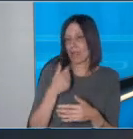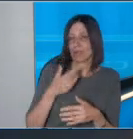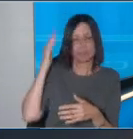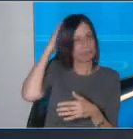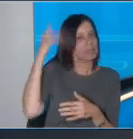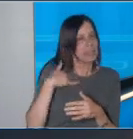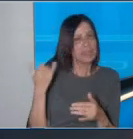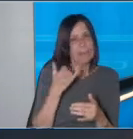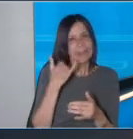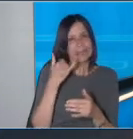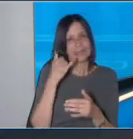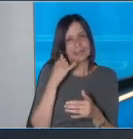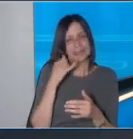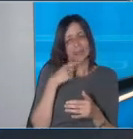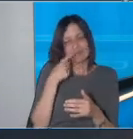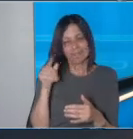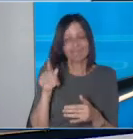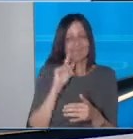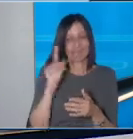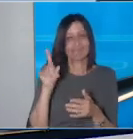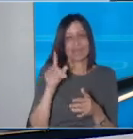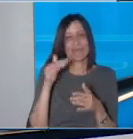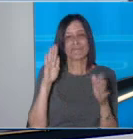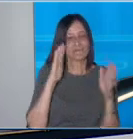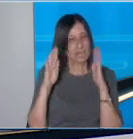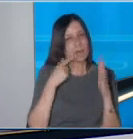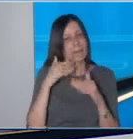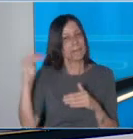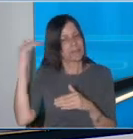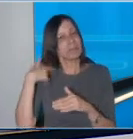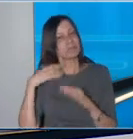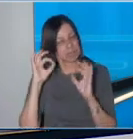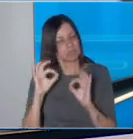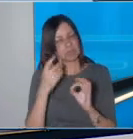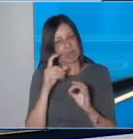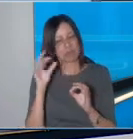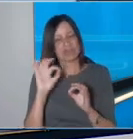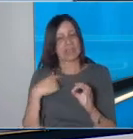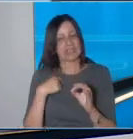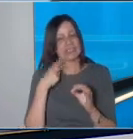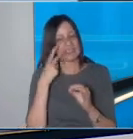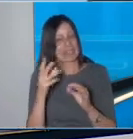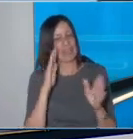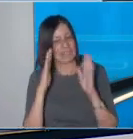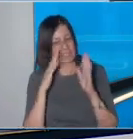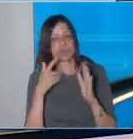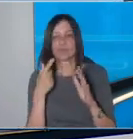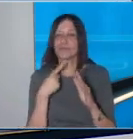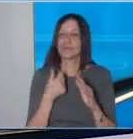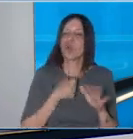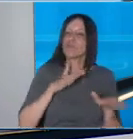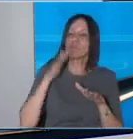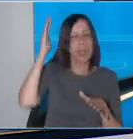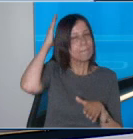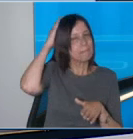מזכיר אותך תמיד בפייסבוק שלי. כן, אבל אתה יודע... אומר לו בני גנץ, 100%, אני אסתכל ושם אני אחפש את הביטחון שלי בפייסבוק. צריך לומר, יניר ביושר, ראש הממשלה נפתלי